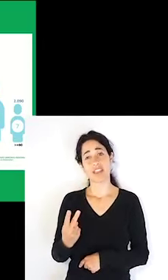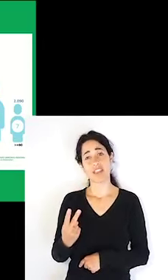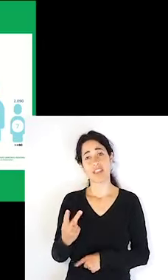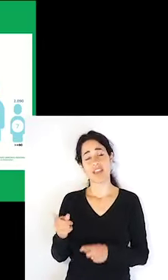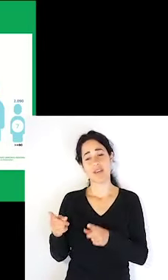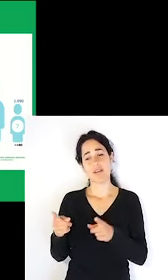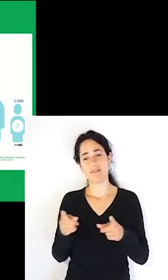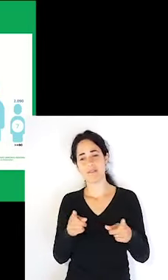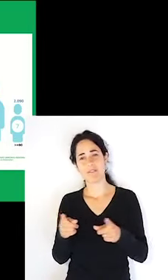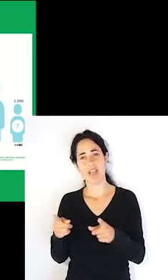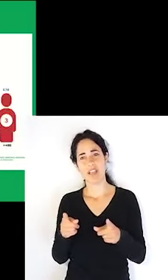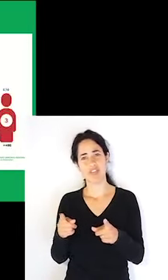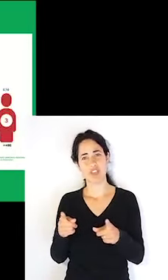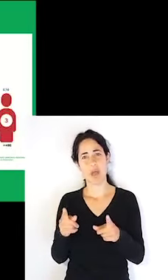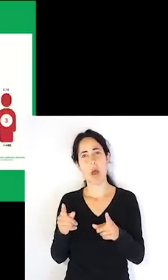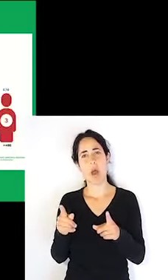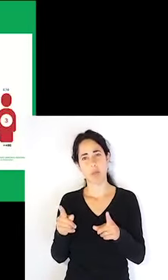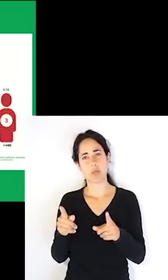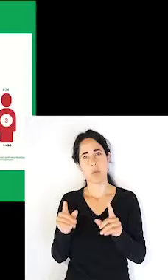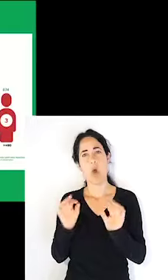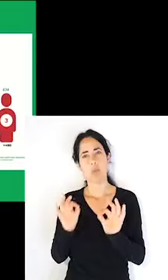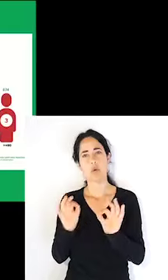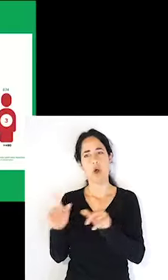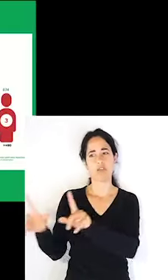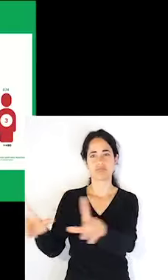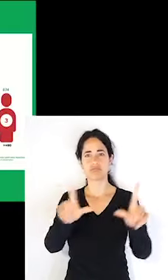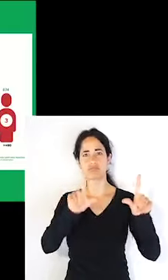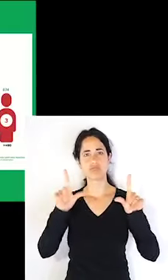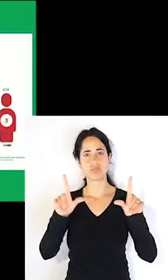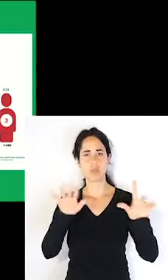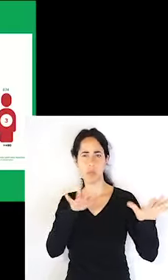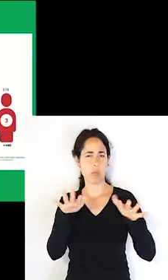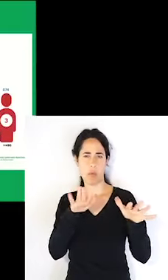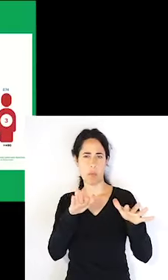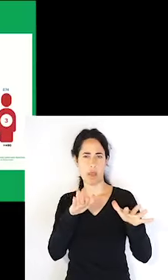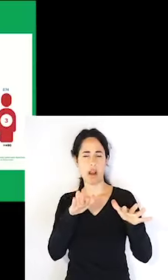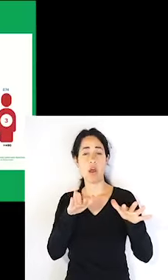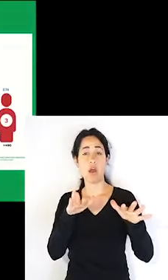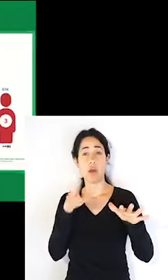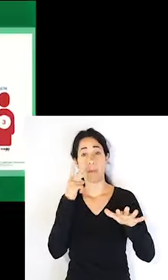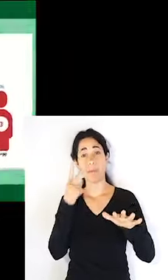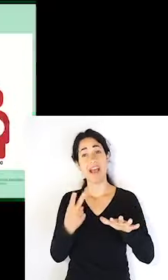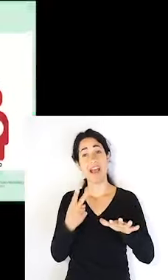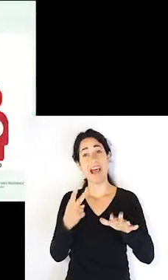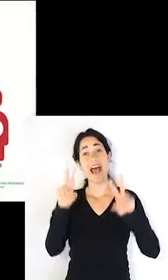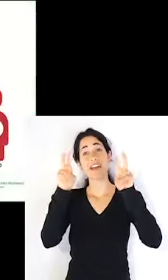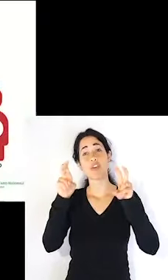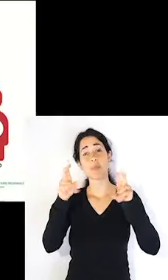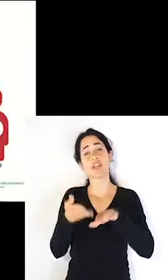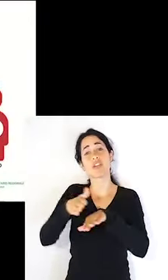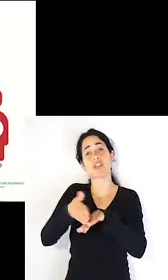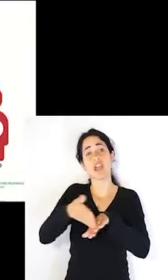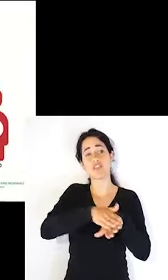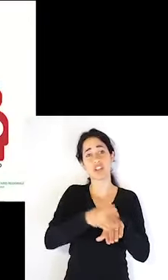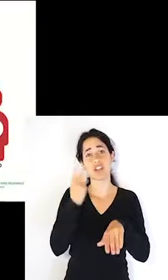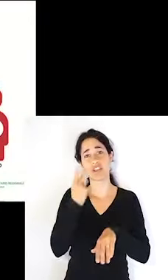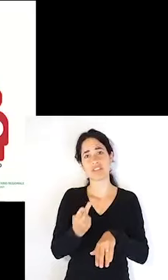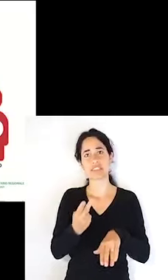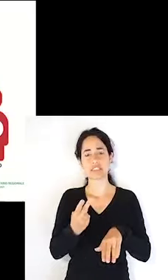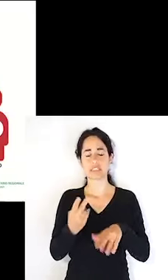guardiamo la diciamo, stessa configurazione grafica per quello che riguarda i decessi, allora è